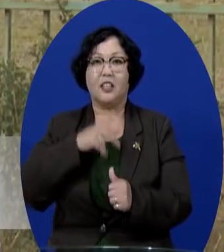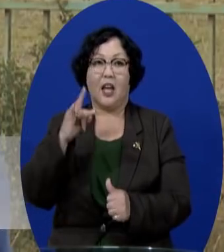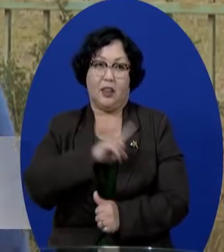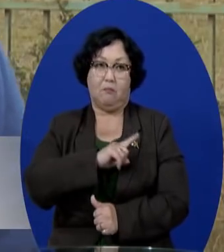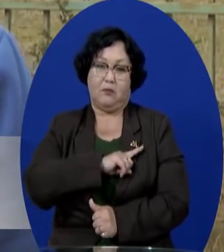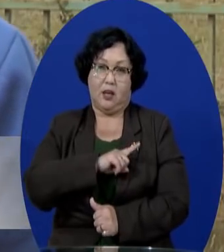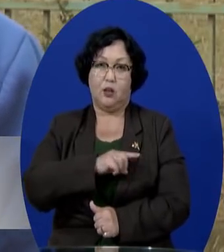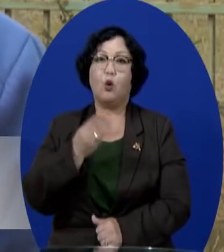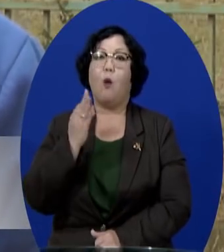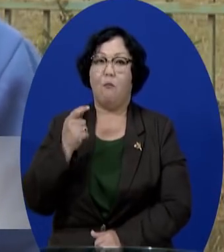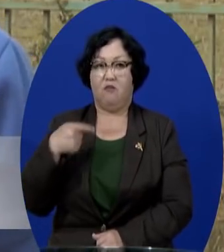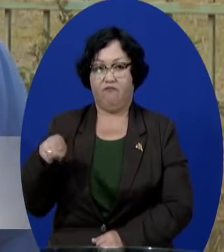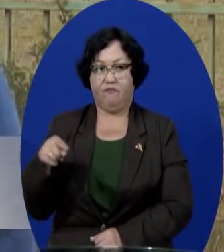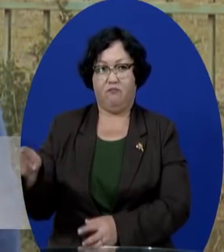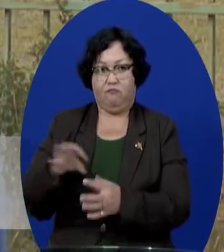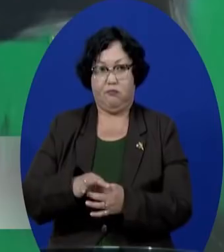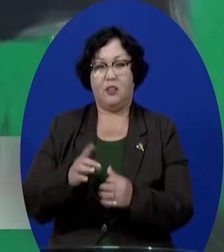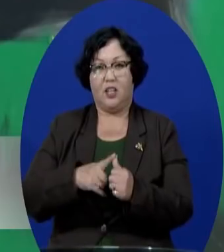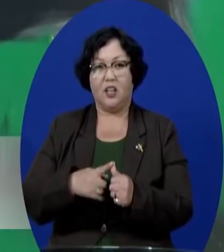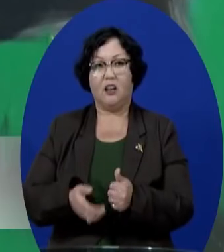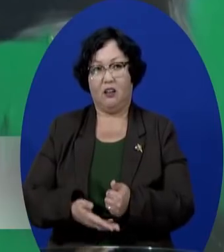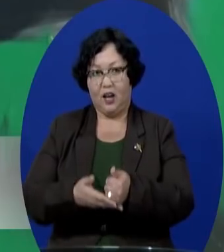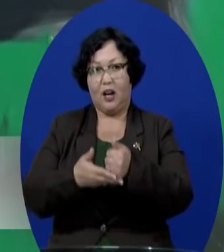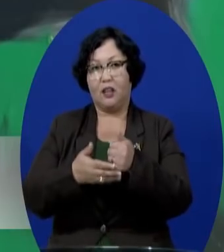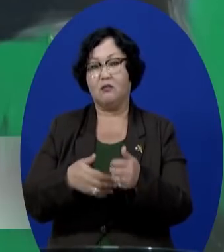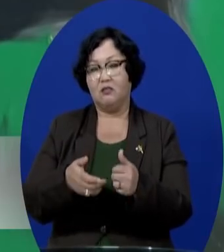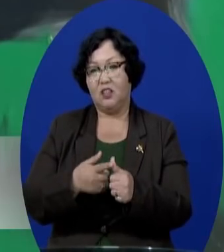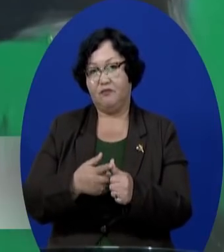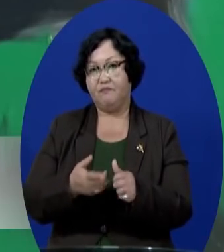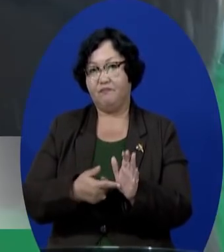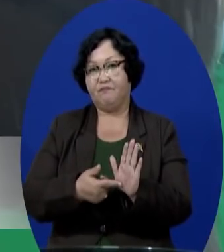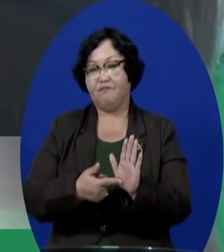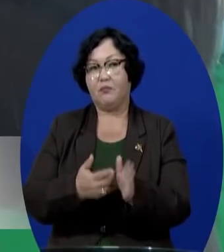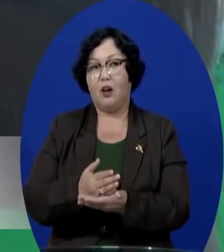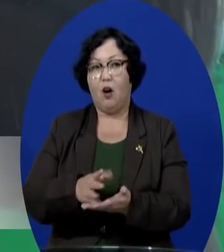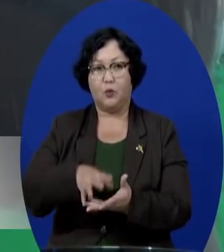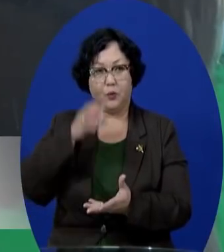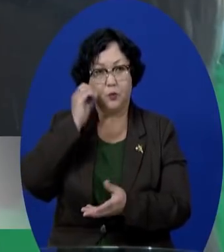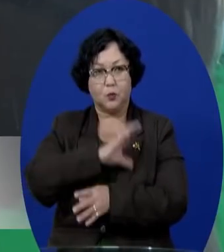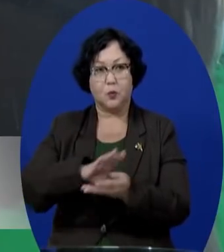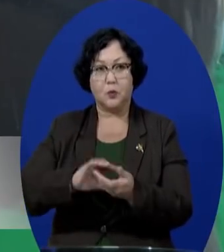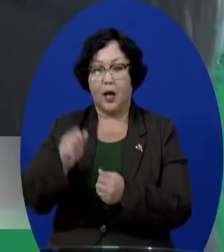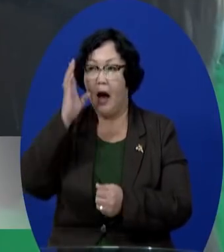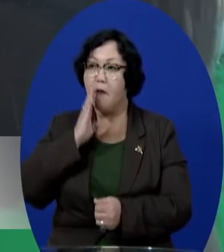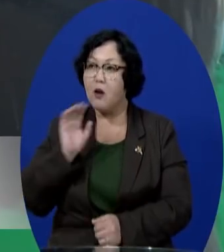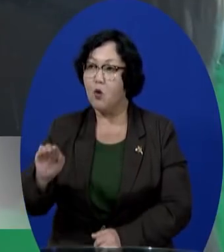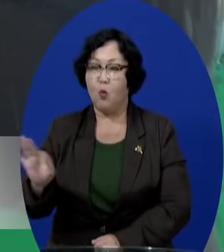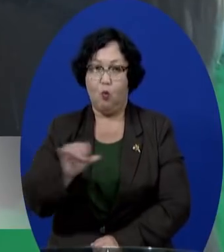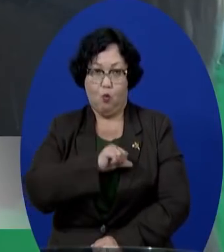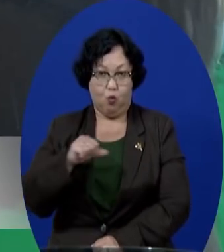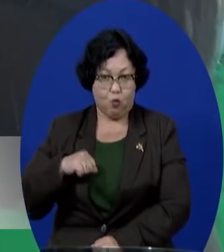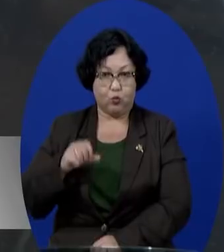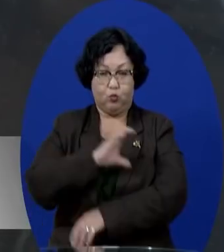ордог Төв аймаг гэсэн нэрийг тэгэл гаргаа явдаг. Тэрээр оюутны сургалтын төлбөрөө эцэгхээс авалгүй өөрөө болохоор зорж байгаа гэсэн